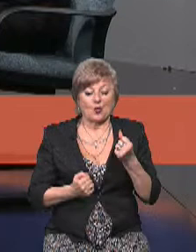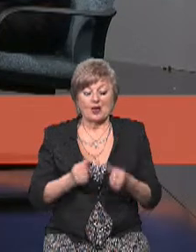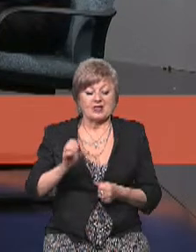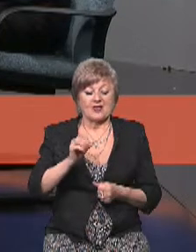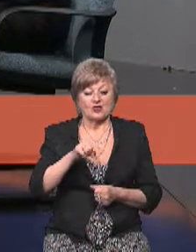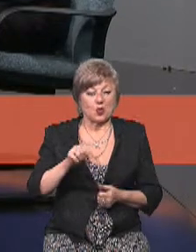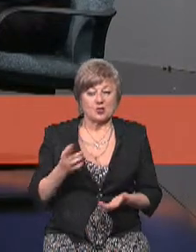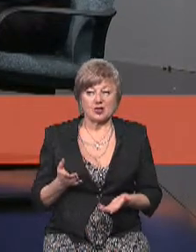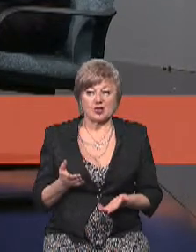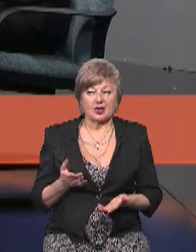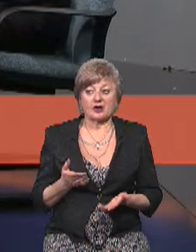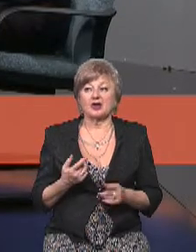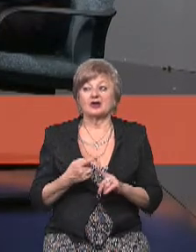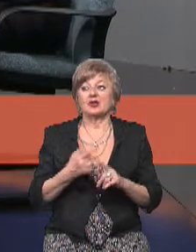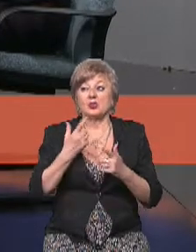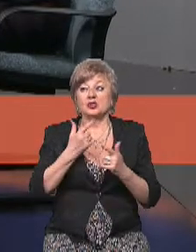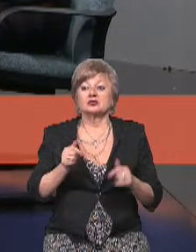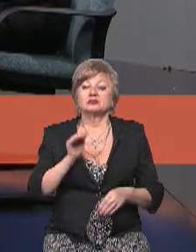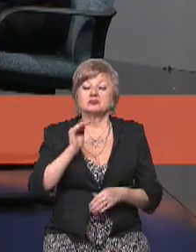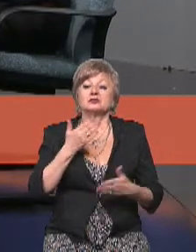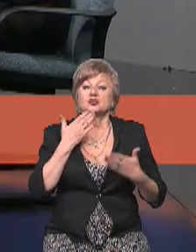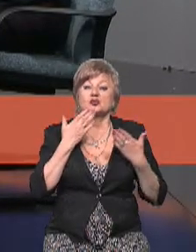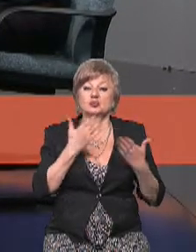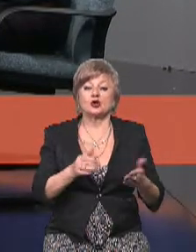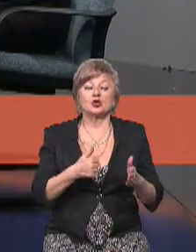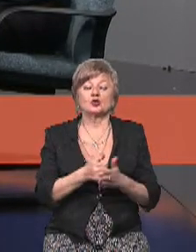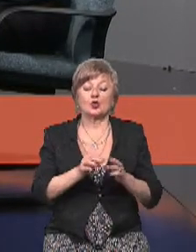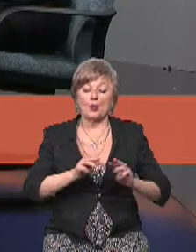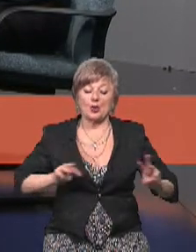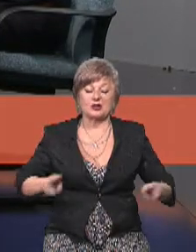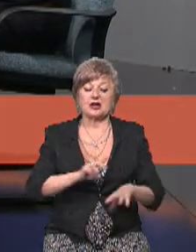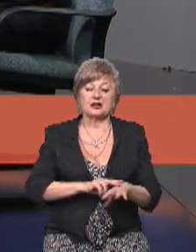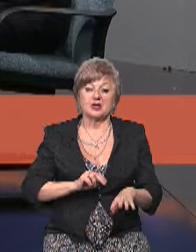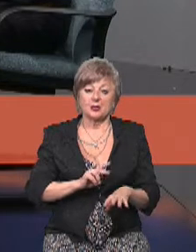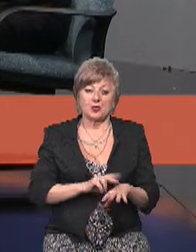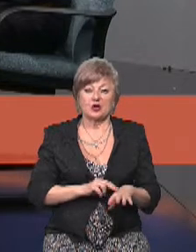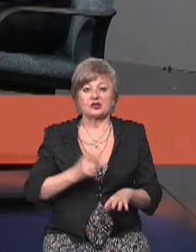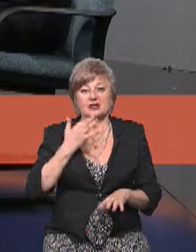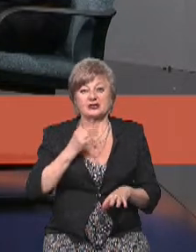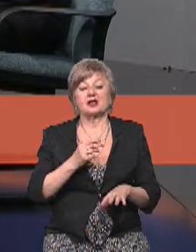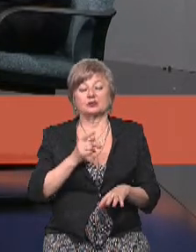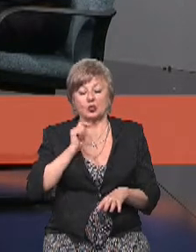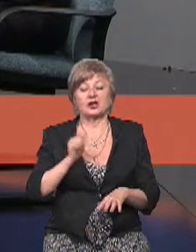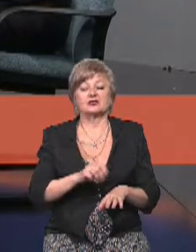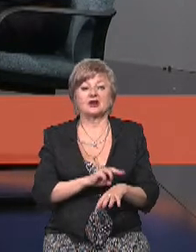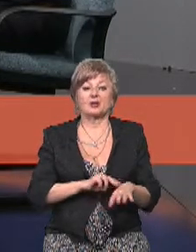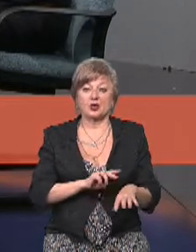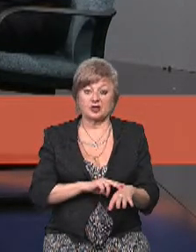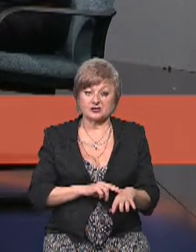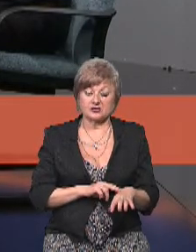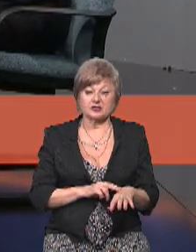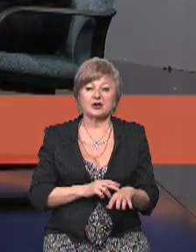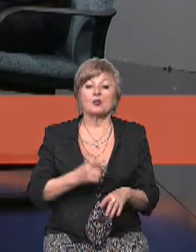єврономерах. Порадила за більш детальну інформацію звертатися із запитом до Департаменту патрульної поліції Національної поліції України. Ми кілька разів